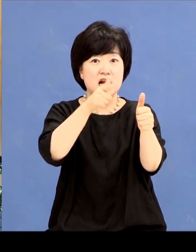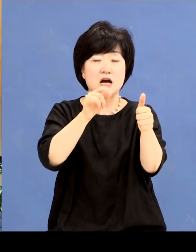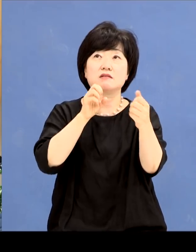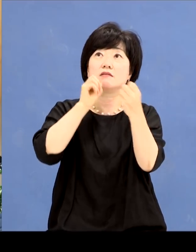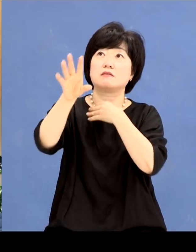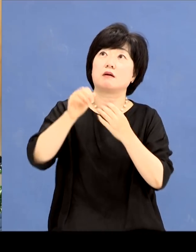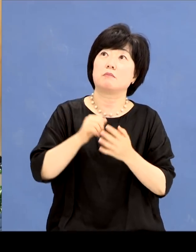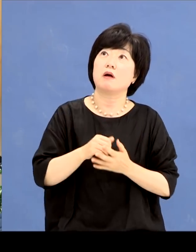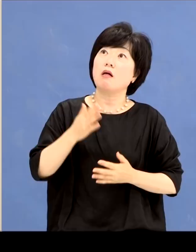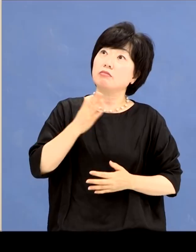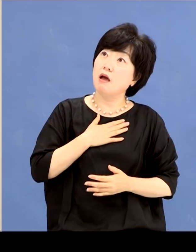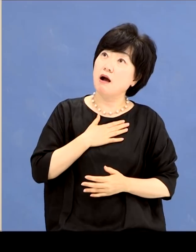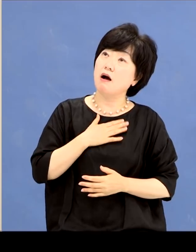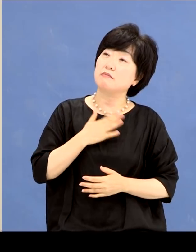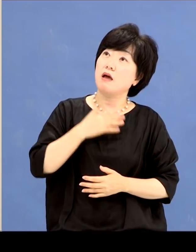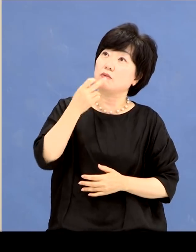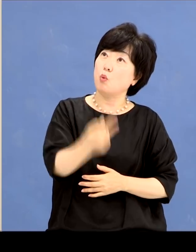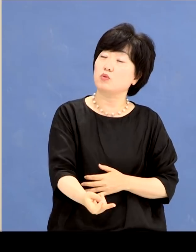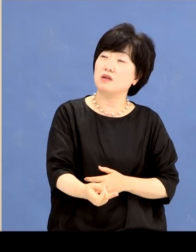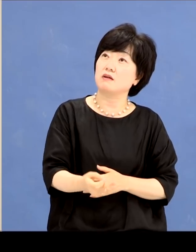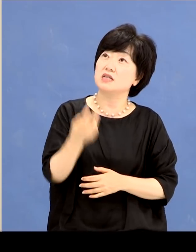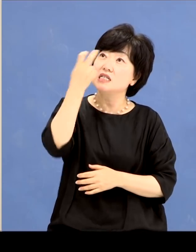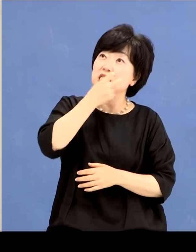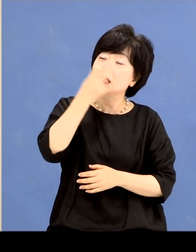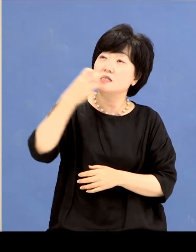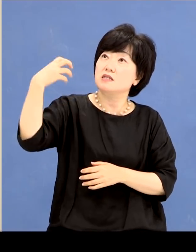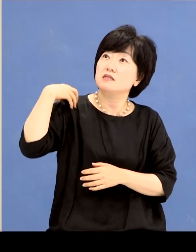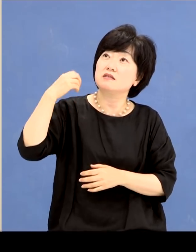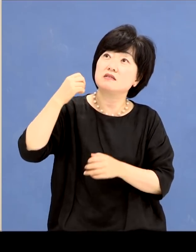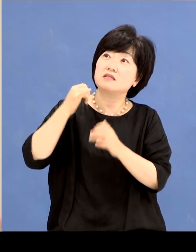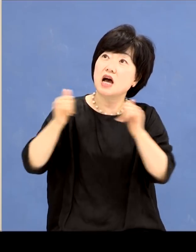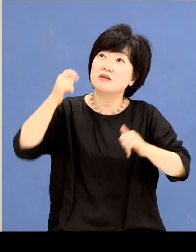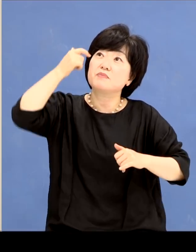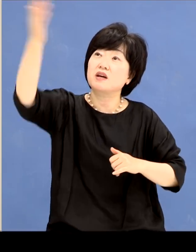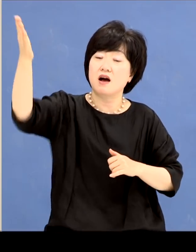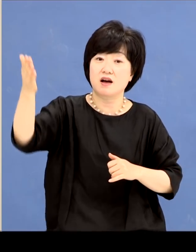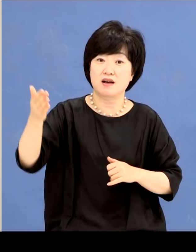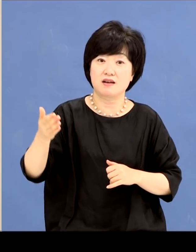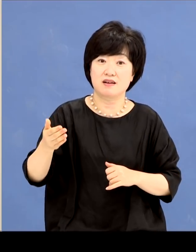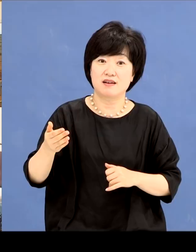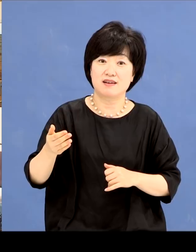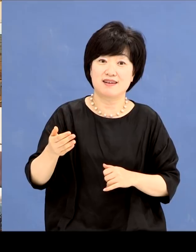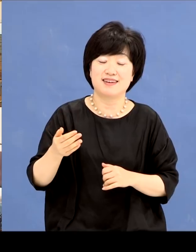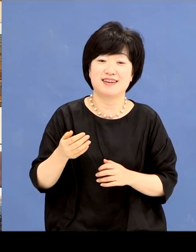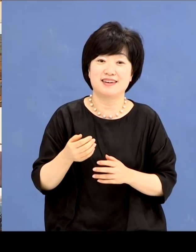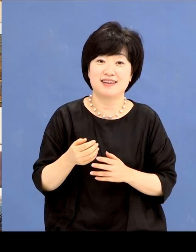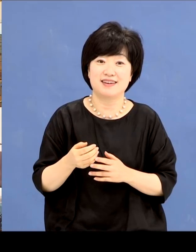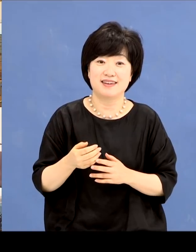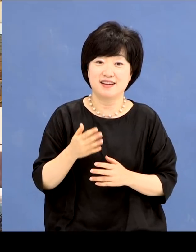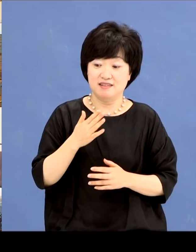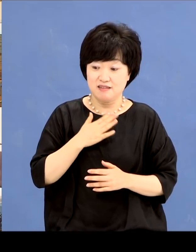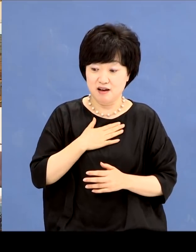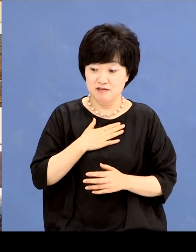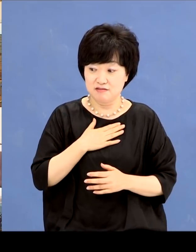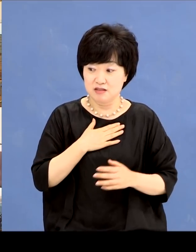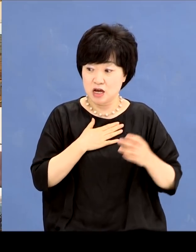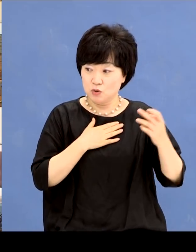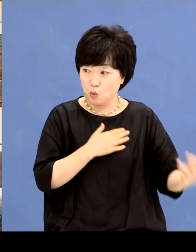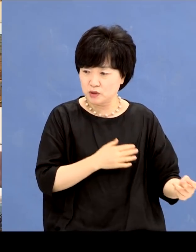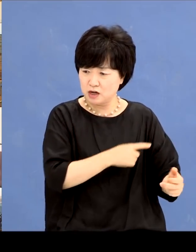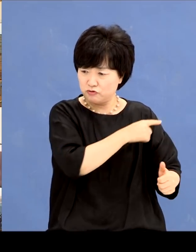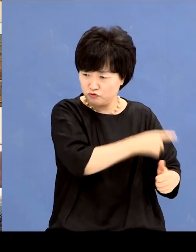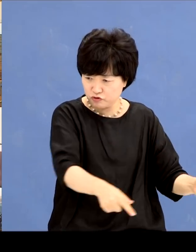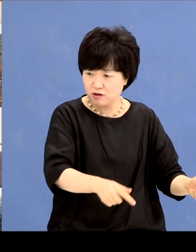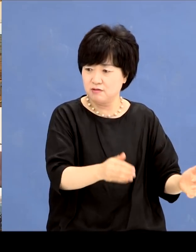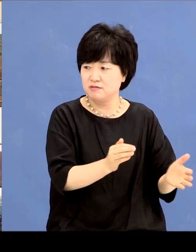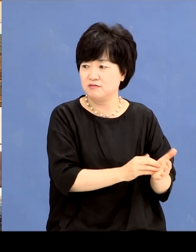그렇게 반문을 해요. 내가 내 아우를 지키는 자입니까? 라고 그렇죠. 반문을 해요. 너무 이 상황이 너무 재밌잖아요. 지금 가인은 아벨을